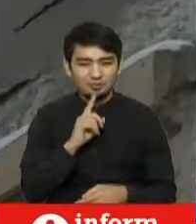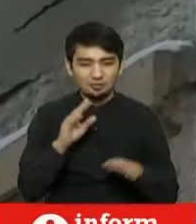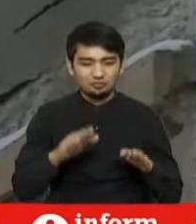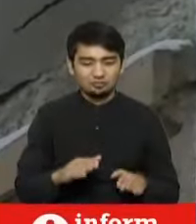область улытау